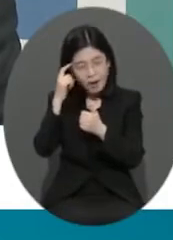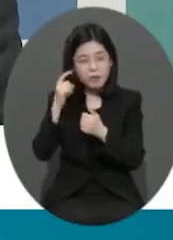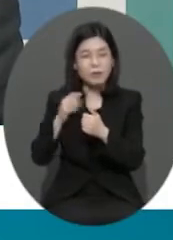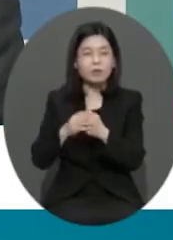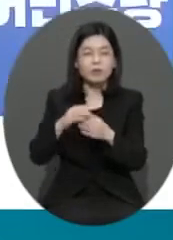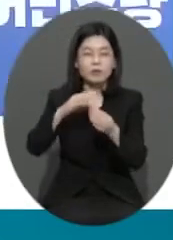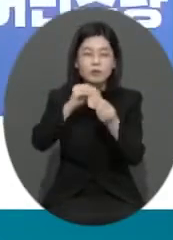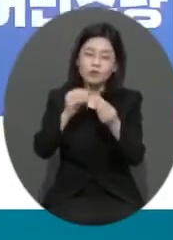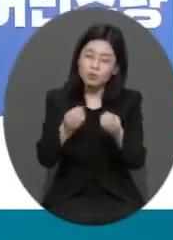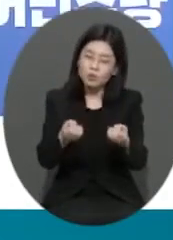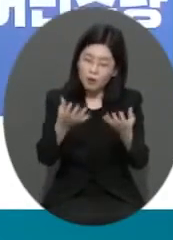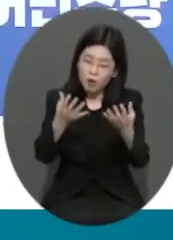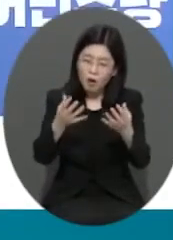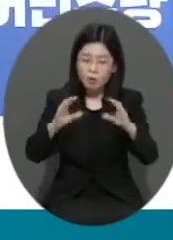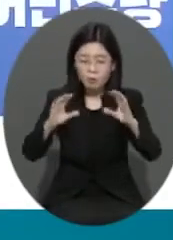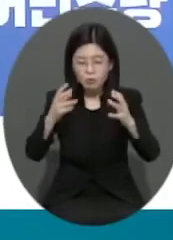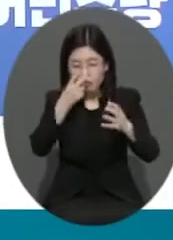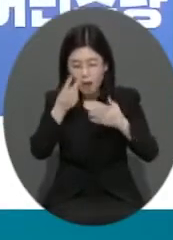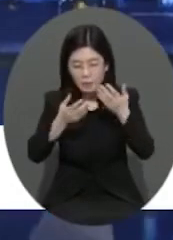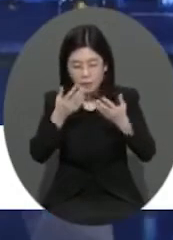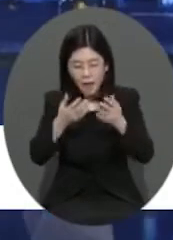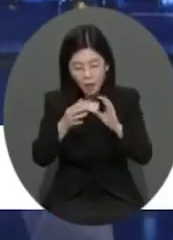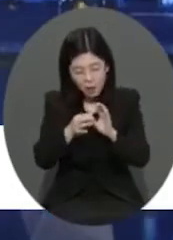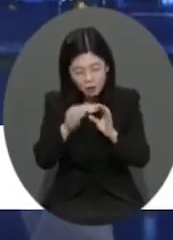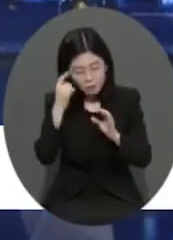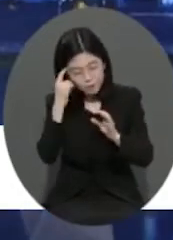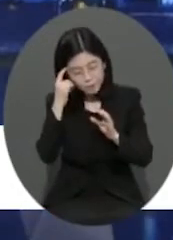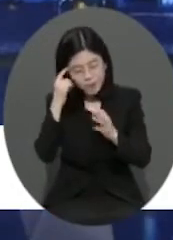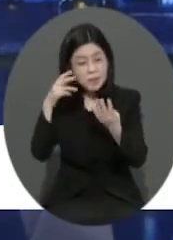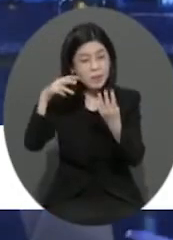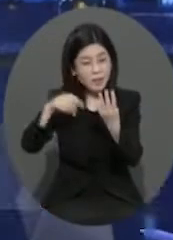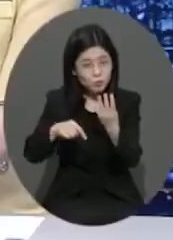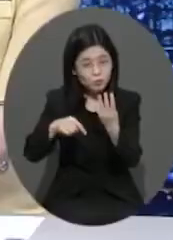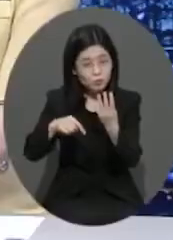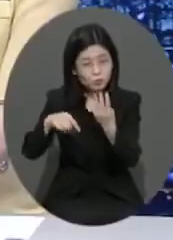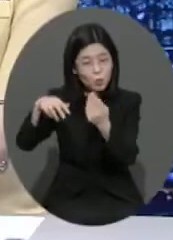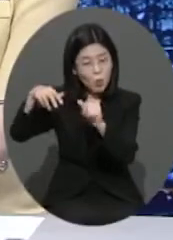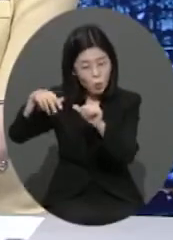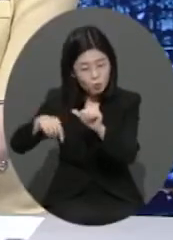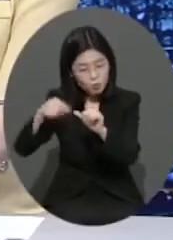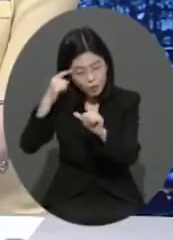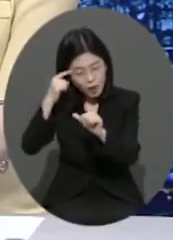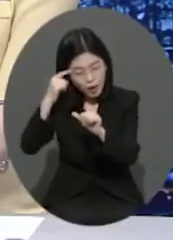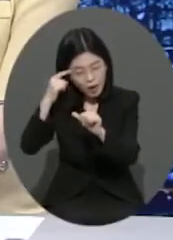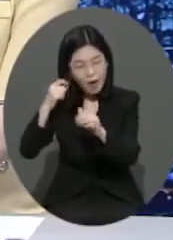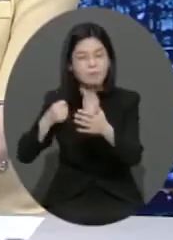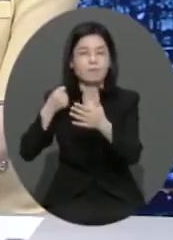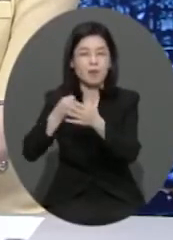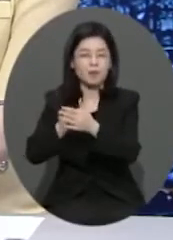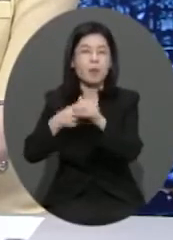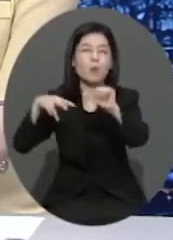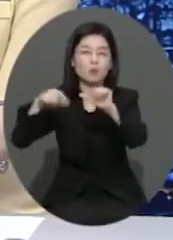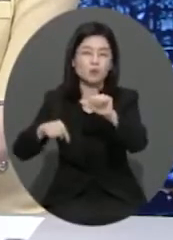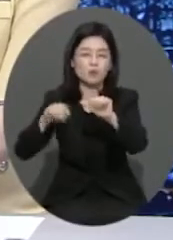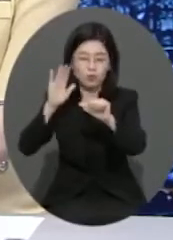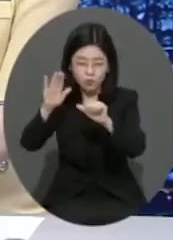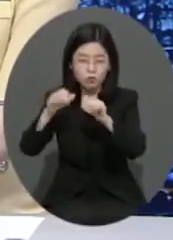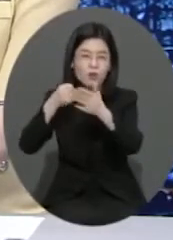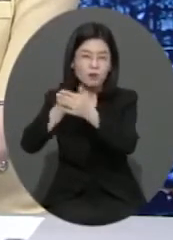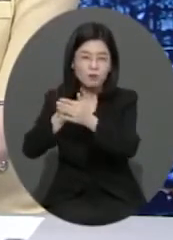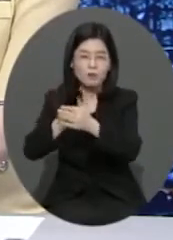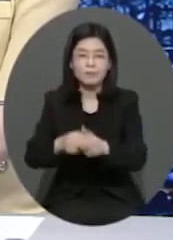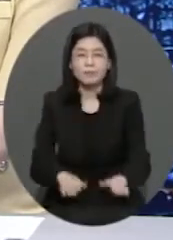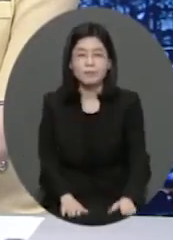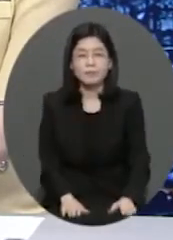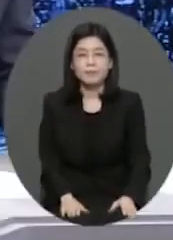그 철종 아니 오늘 받아들여진 겁네 그런 가운데 이제 여당의 대선 주자 주 토의 해명 이낙연 후보 간의 신경전이